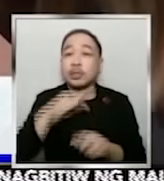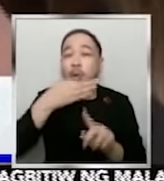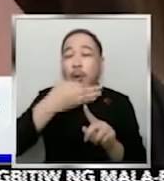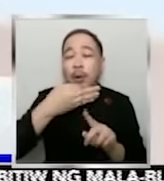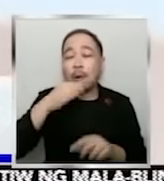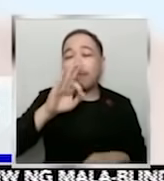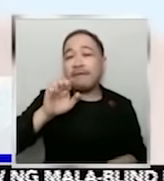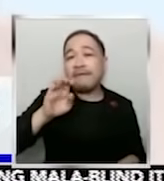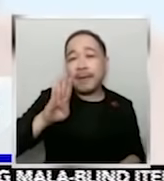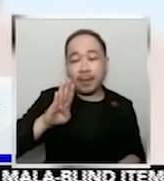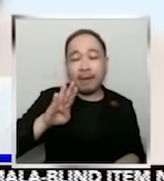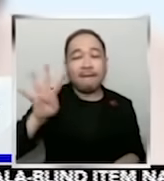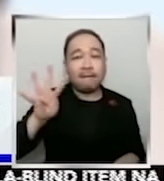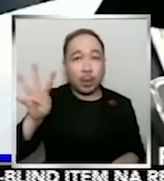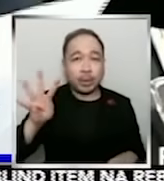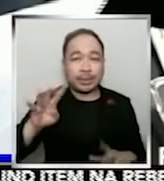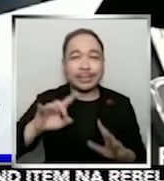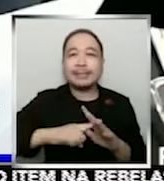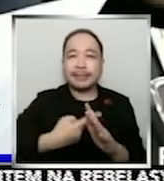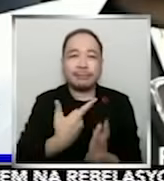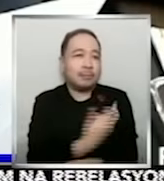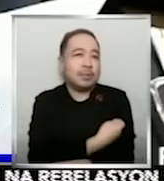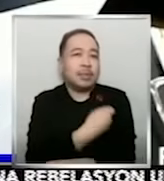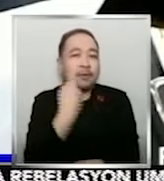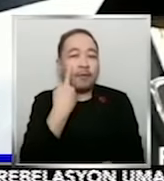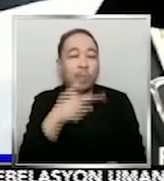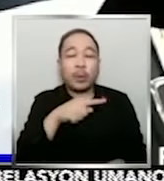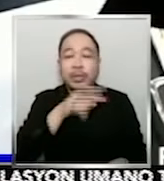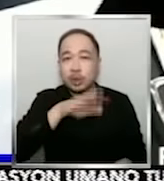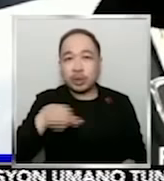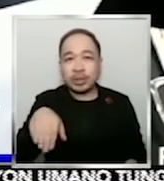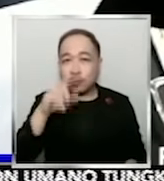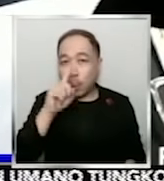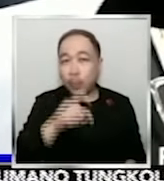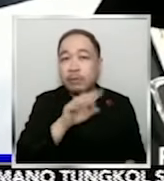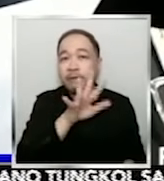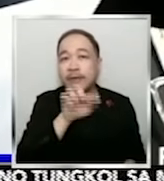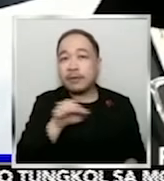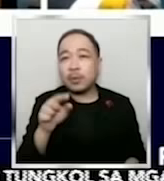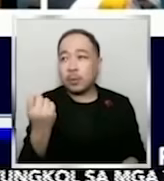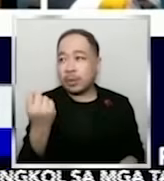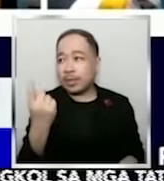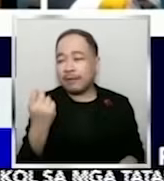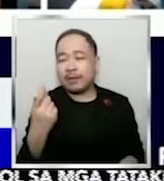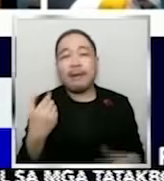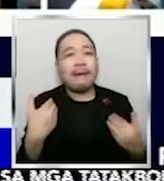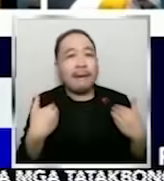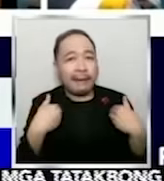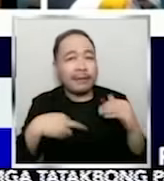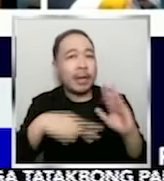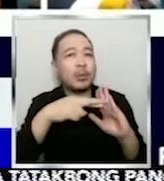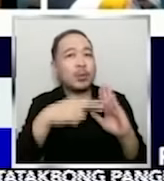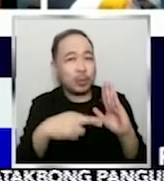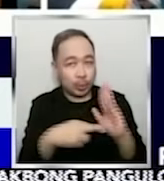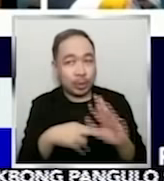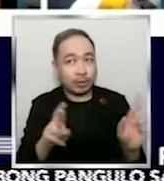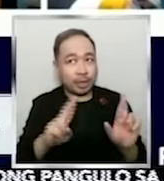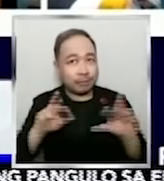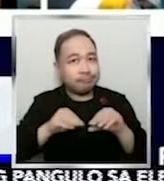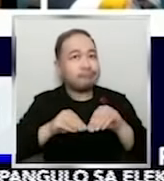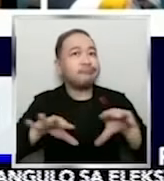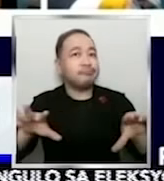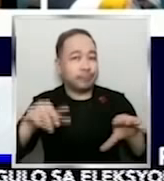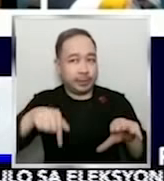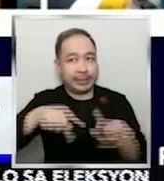edad 5 hanggang 11 taong gulang. Yung ating memorandum guidance ay lalabas po ngayong week. Darating po next week ang mga